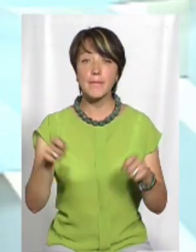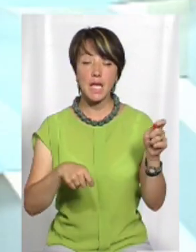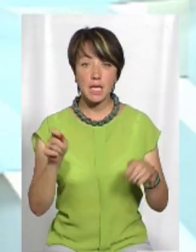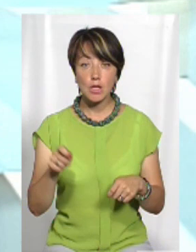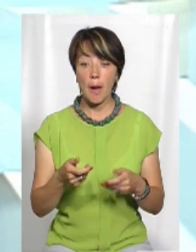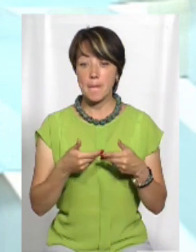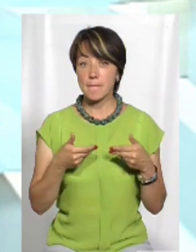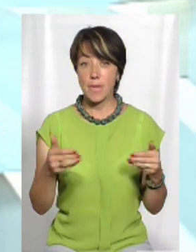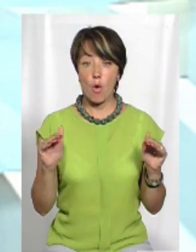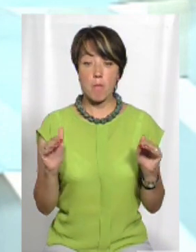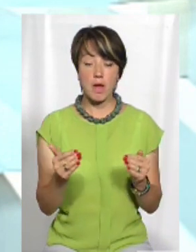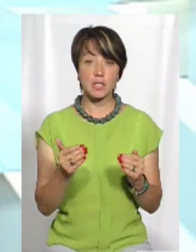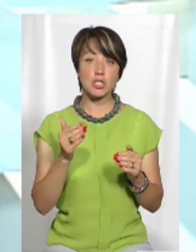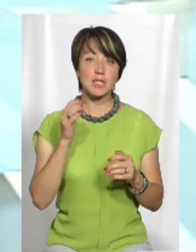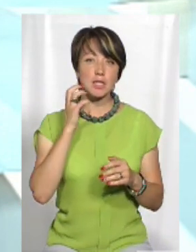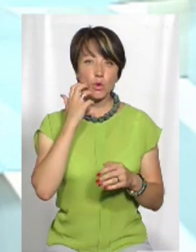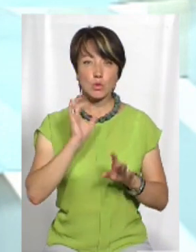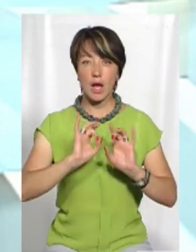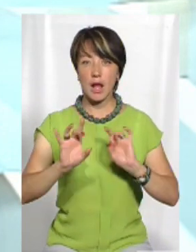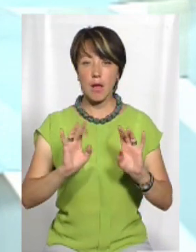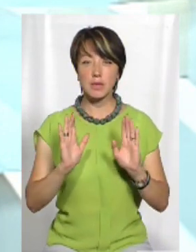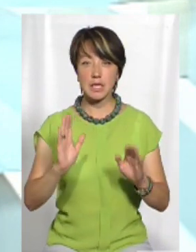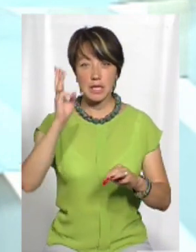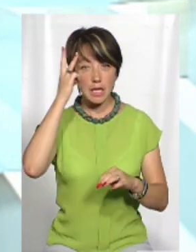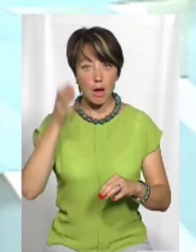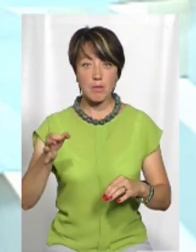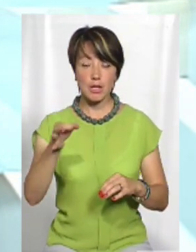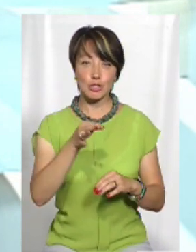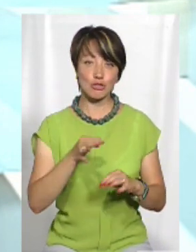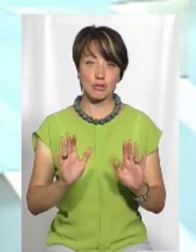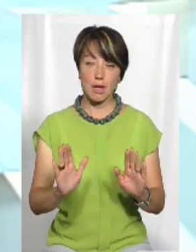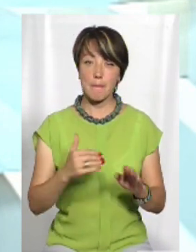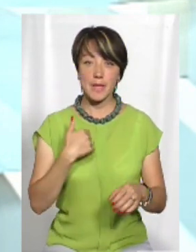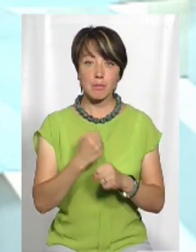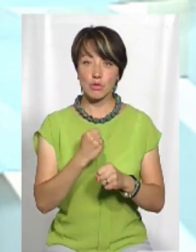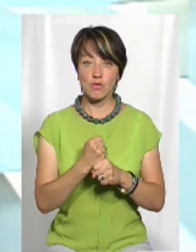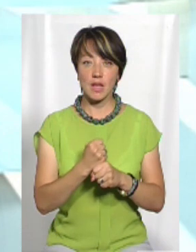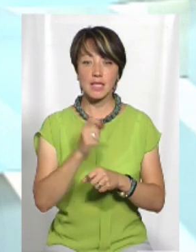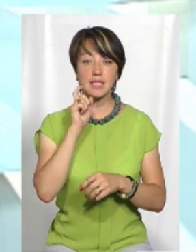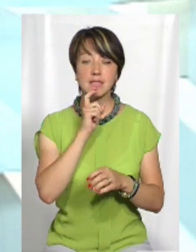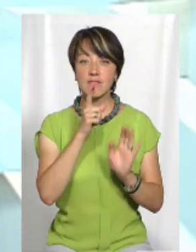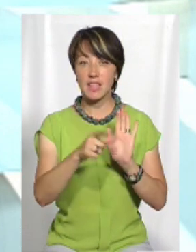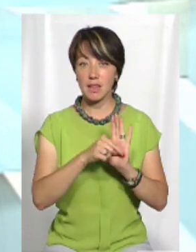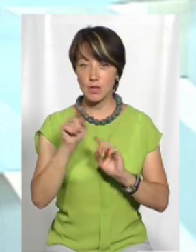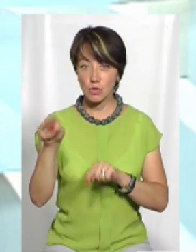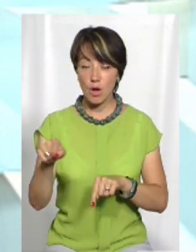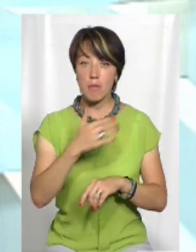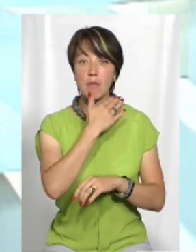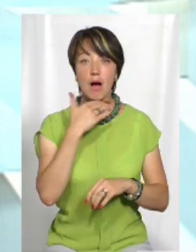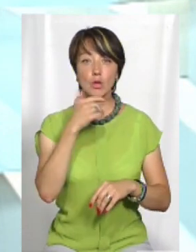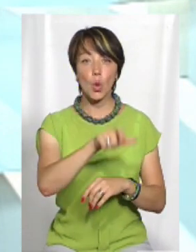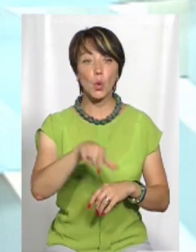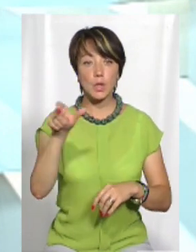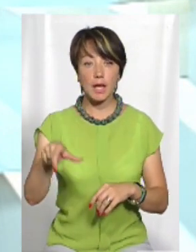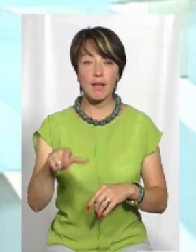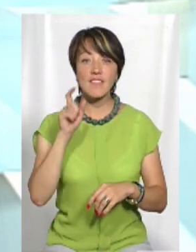що ми обмежились дуже серйозною рекламою тільки на Хмельниччині. Ми не працювали з Вінницею, де багато